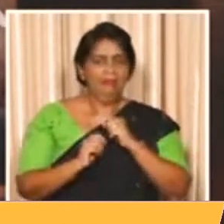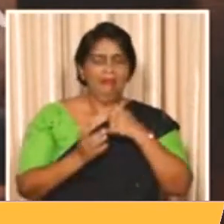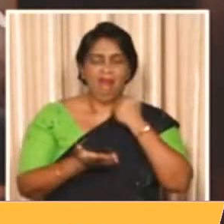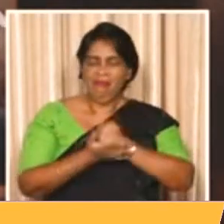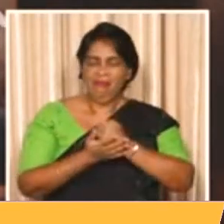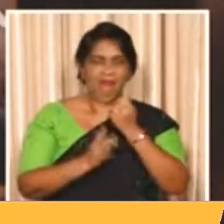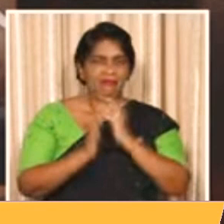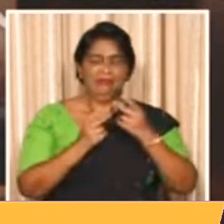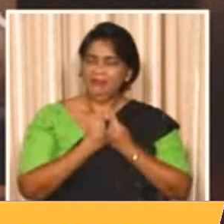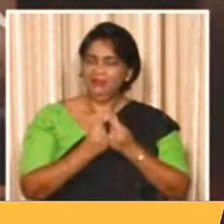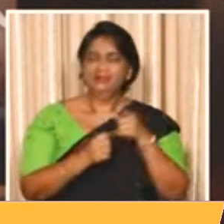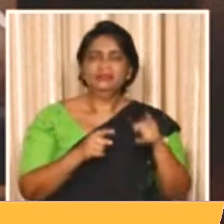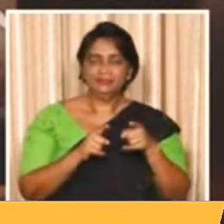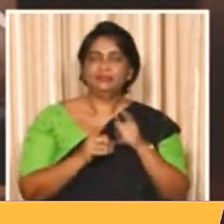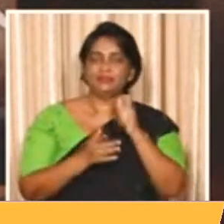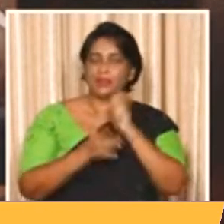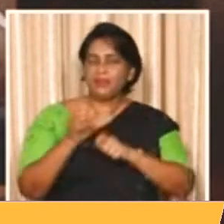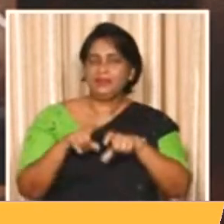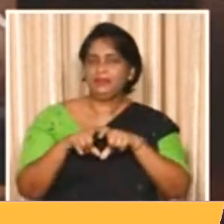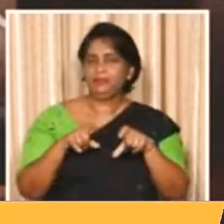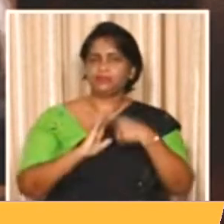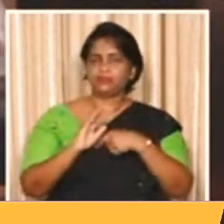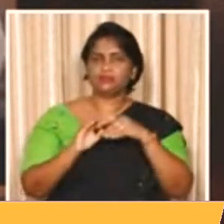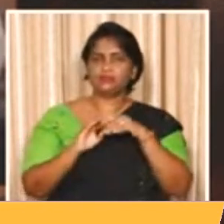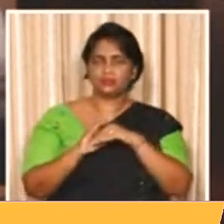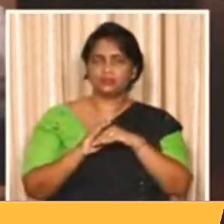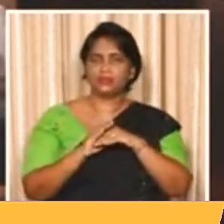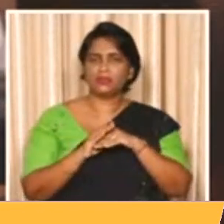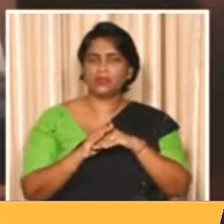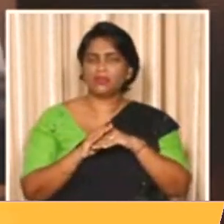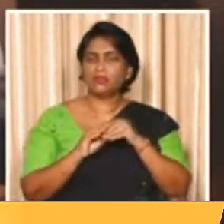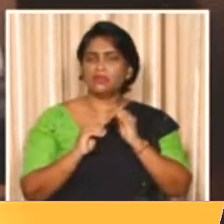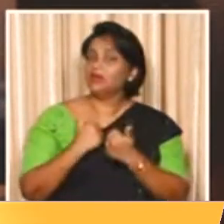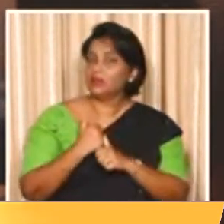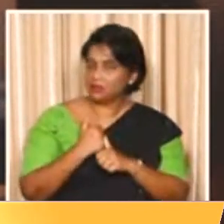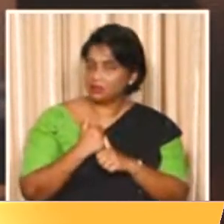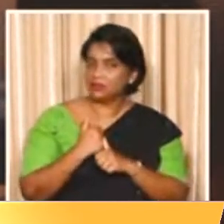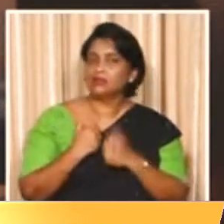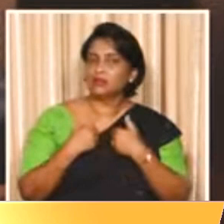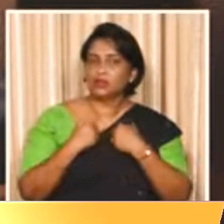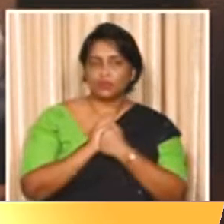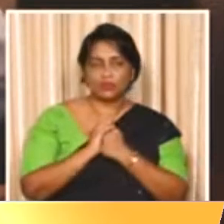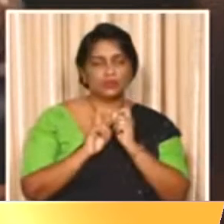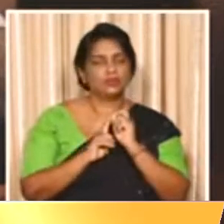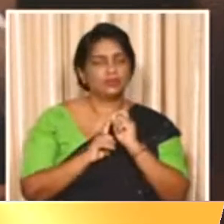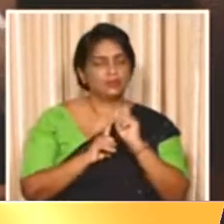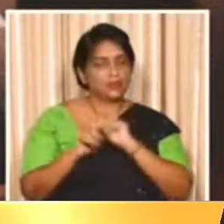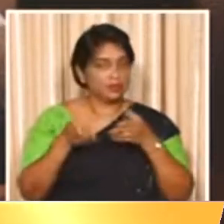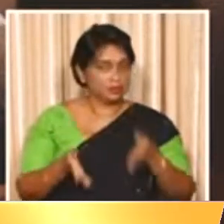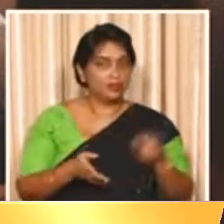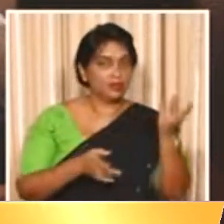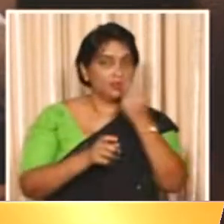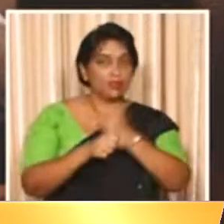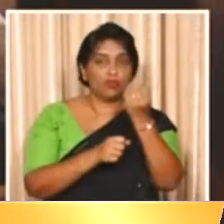එක සහ මුදල් අමාත්‍යාංශයේ කඩිනමේ මේ PayPal සිස්ටම් එක ලංකාව තුළ ක්‍රියාත්මක කරන්න අවශ්‍ය ක්‍රමවේදය හදන්න මම ගරු සභාවෙත් විශේෂයෙන්ම ඔබතුමාලා දෙන